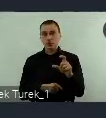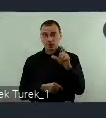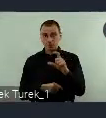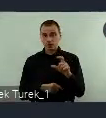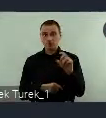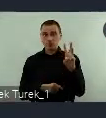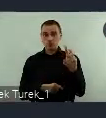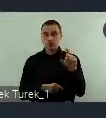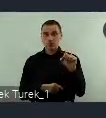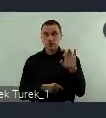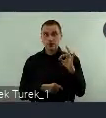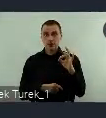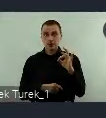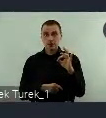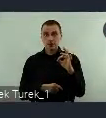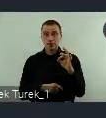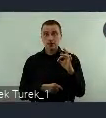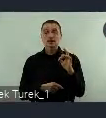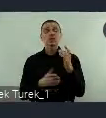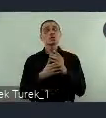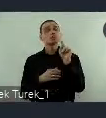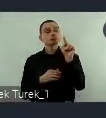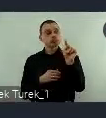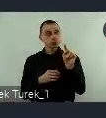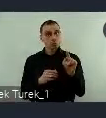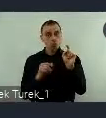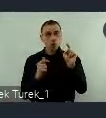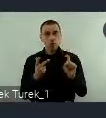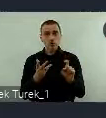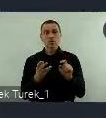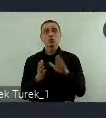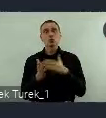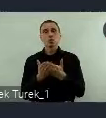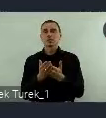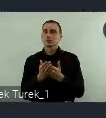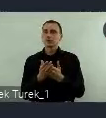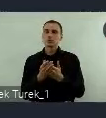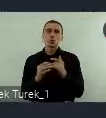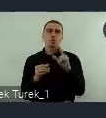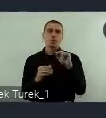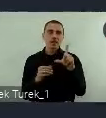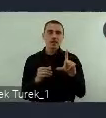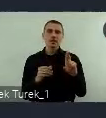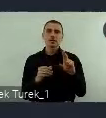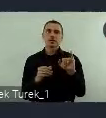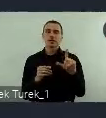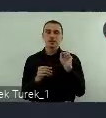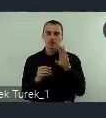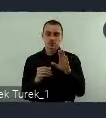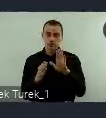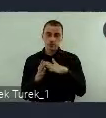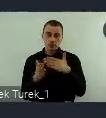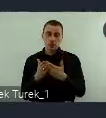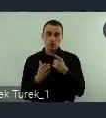kg nie w pełni z kilku punktach ale również dotyczy dokumentów elektronicznych dokument elektroniczny który Teraz oglądamy